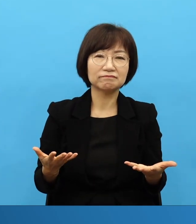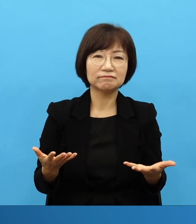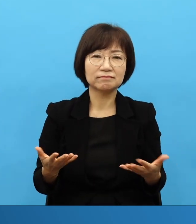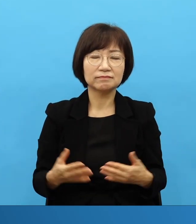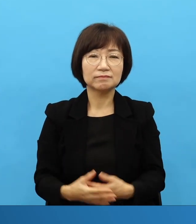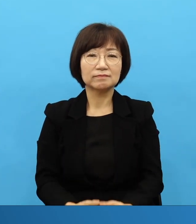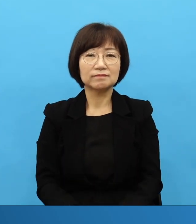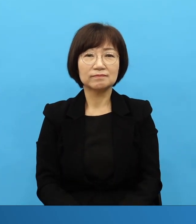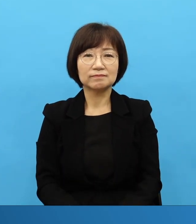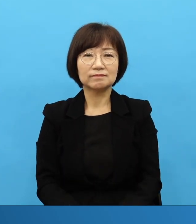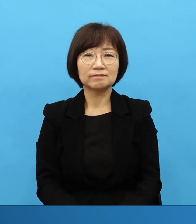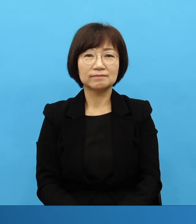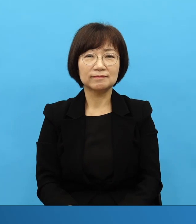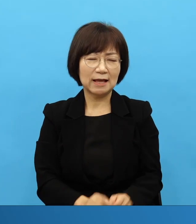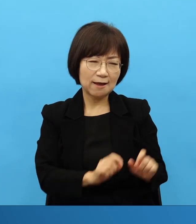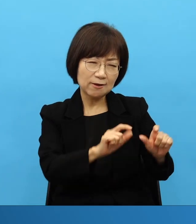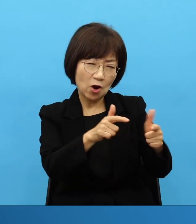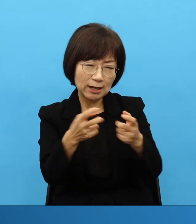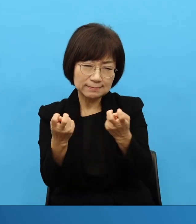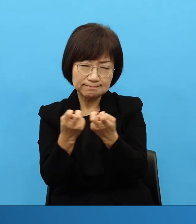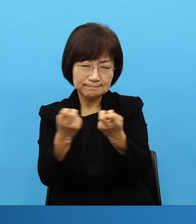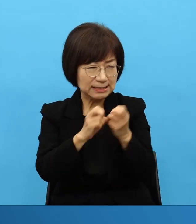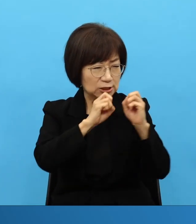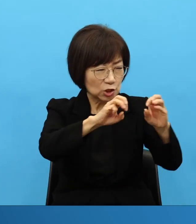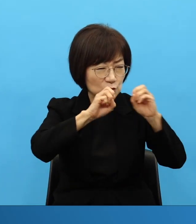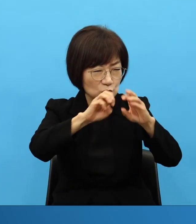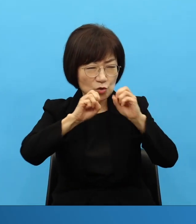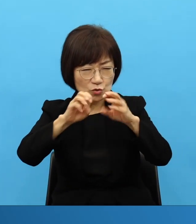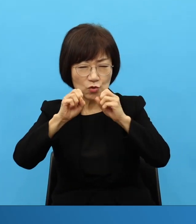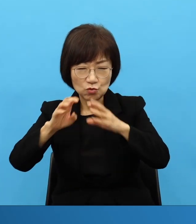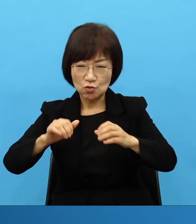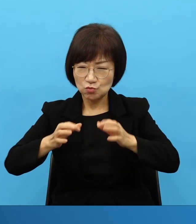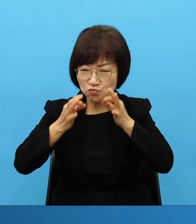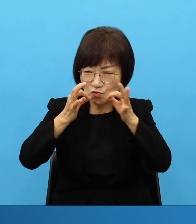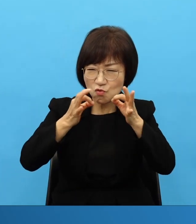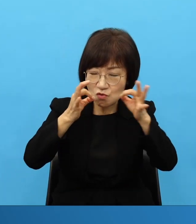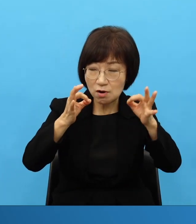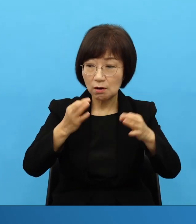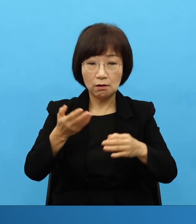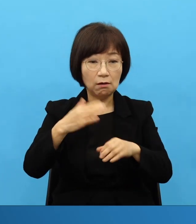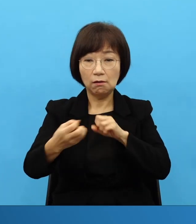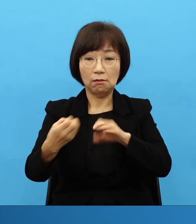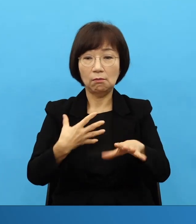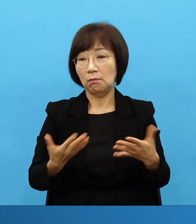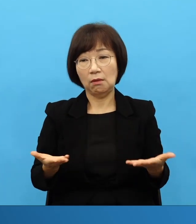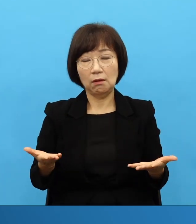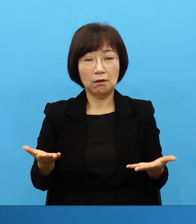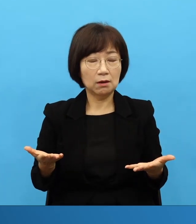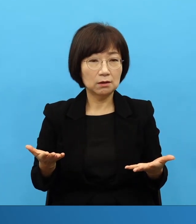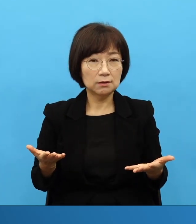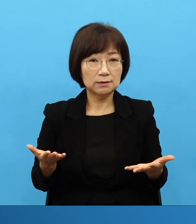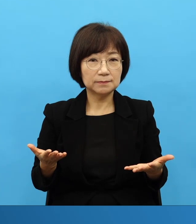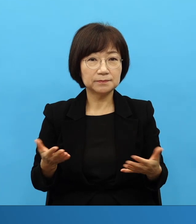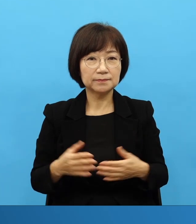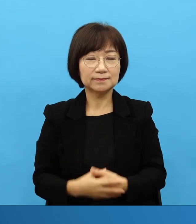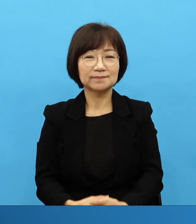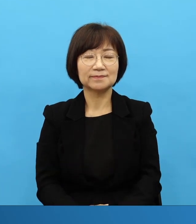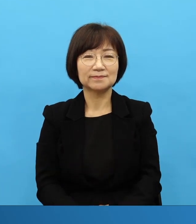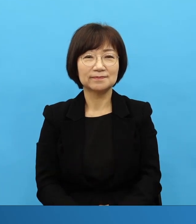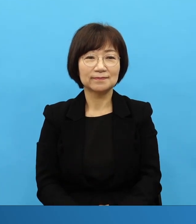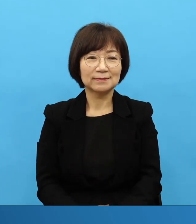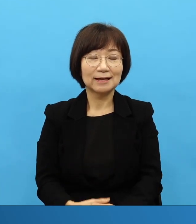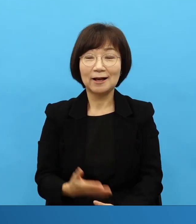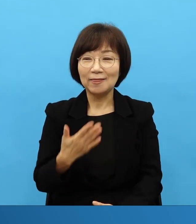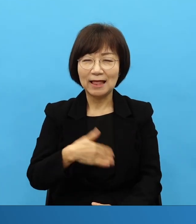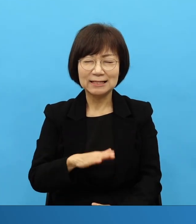뭐 오만 전도를 다 했는데 안 와요. I went here and there to evangelize, and yet answers did not come to me. 사실은 응답이 부목사